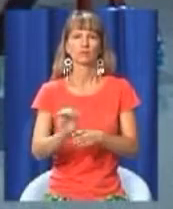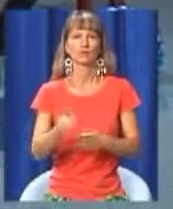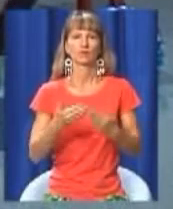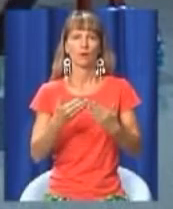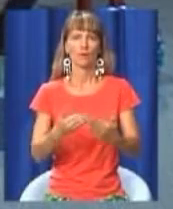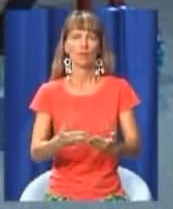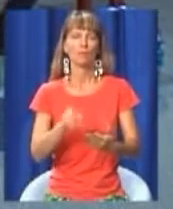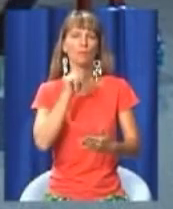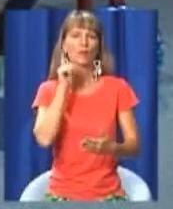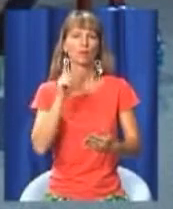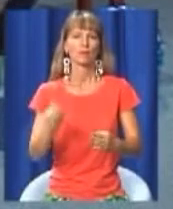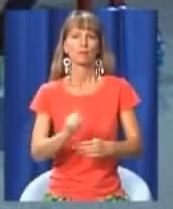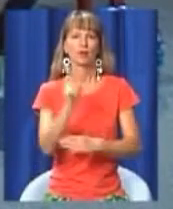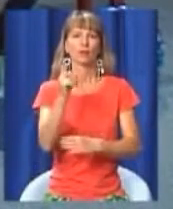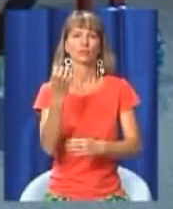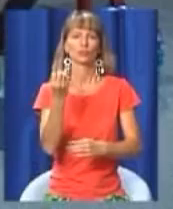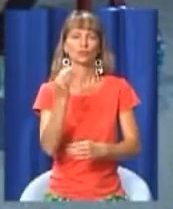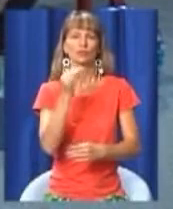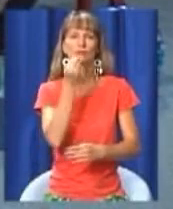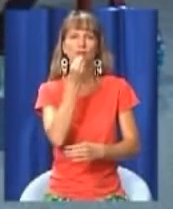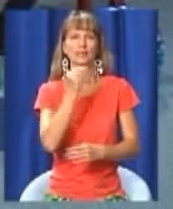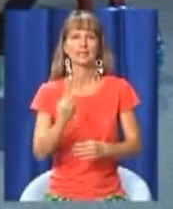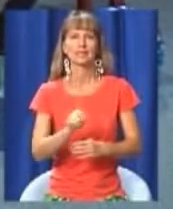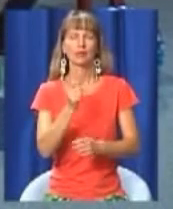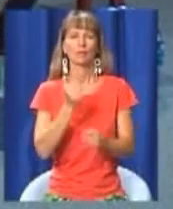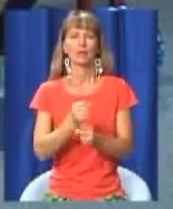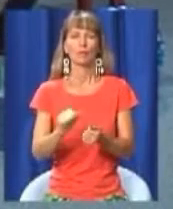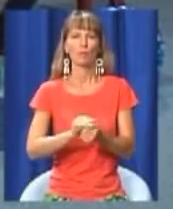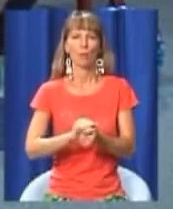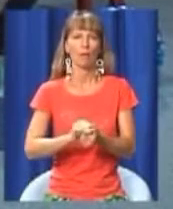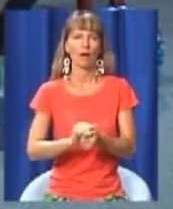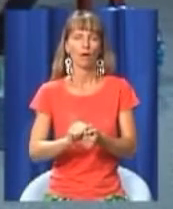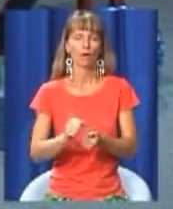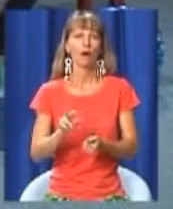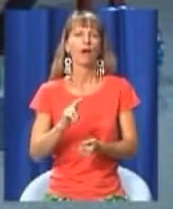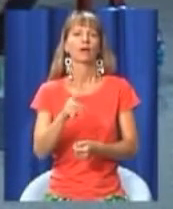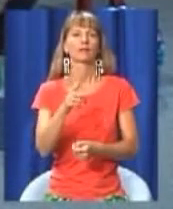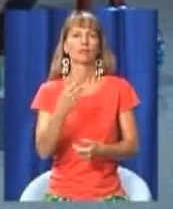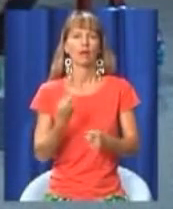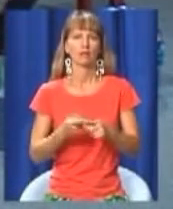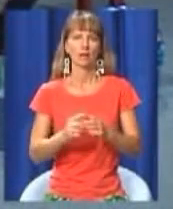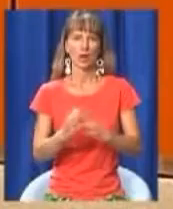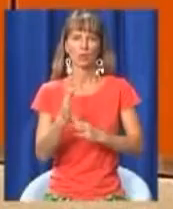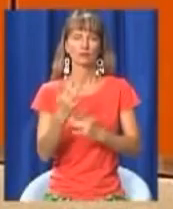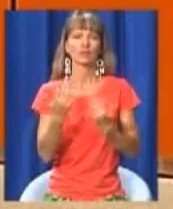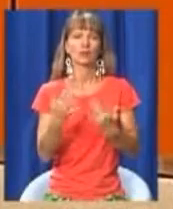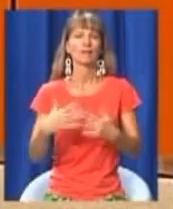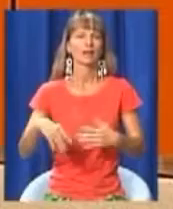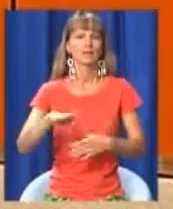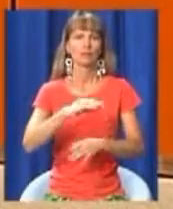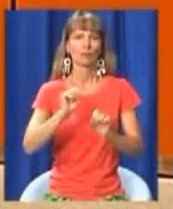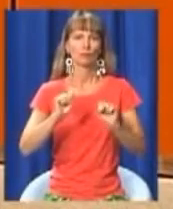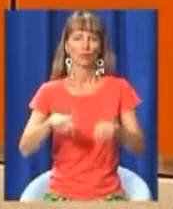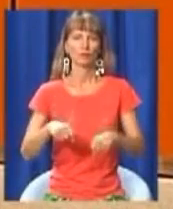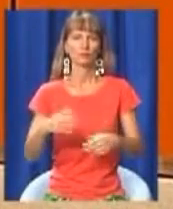навіть. Молоді пагони ще й їстівні, зі стебел роблять папір. Як тобі таке? Це всього лише рослина. Уяви собі, скільки всього сразу вона в